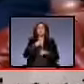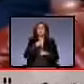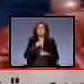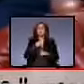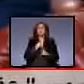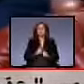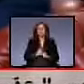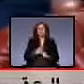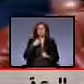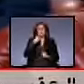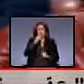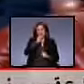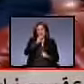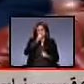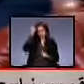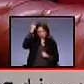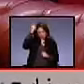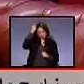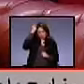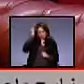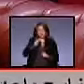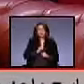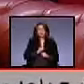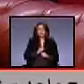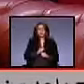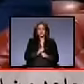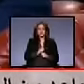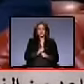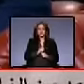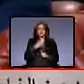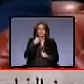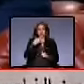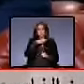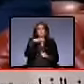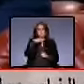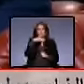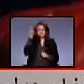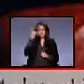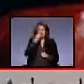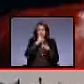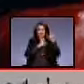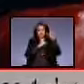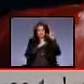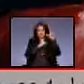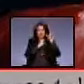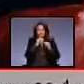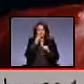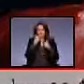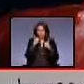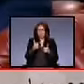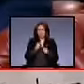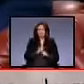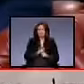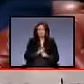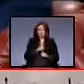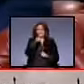بقى ايه لحمه الراس بقى والايه والممبار الركيب والعهد الجديد والكوارع اللي هو بقى بتاع امبابه. لا ده ما رحتوش. ده فين؟ لا انا اوديك بقى فين.